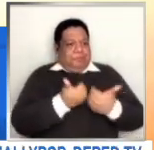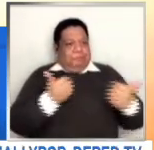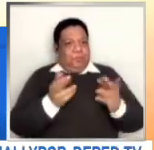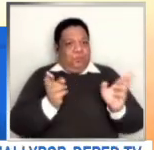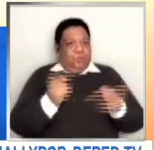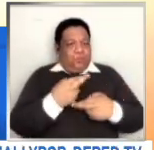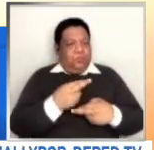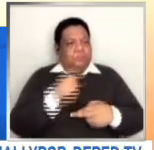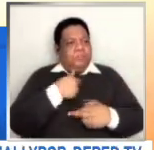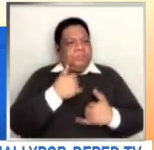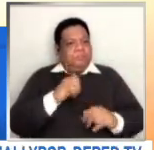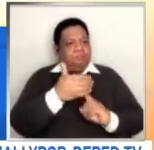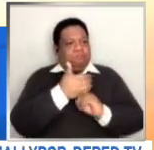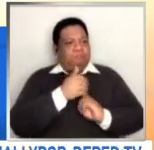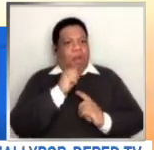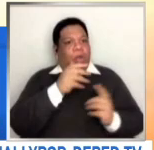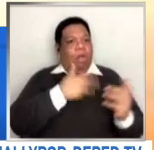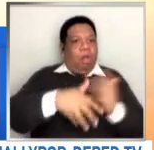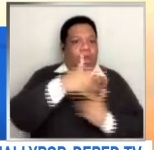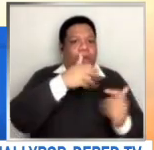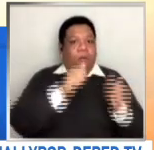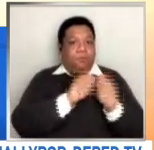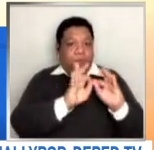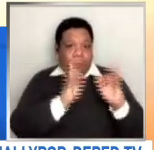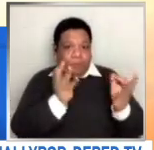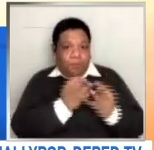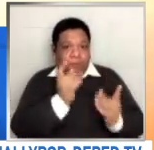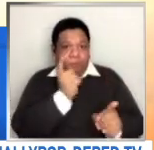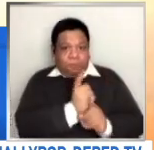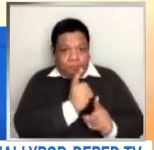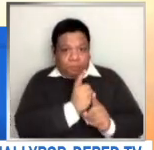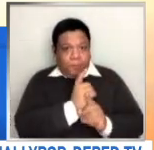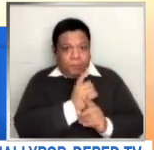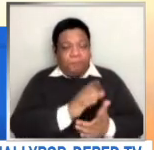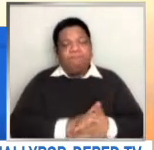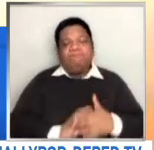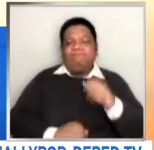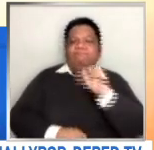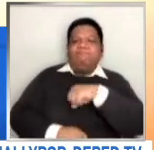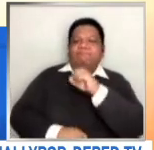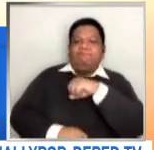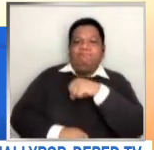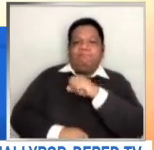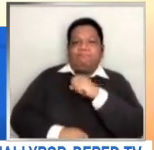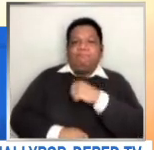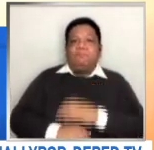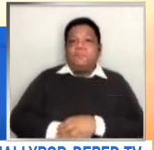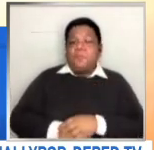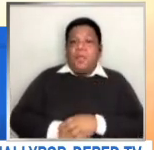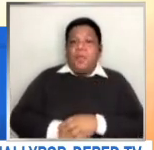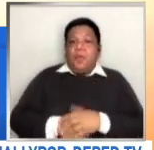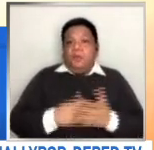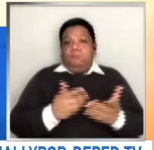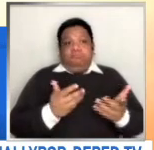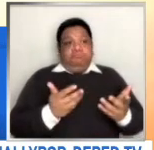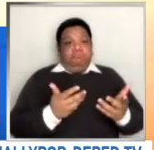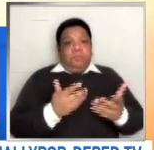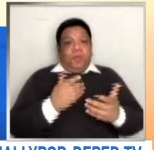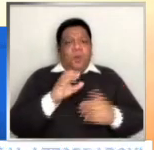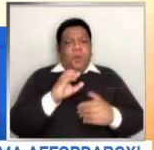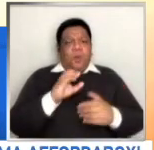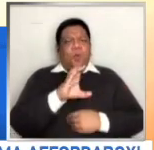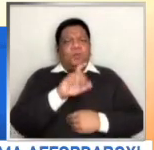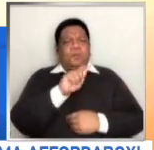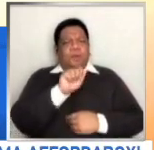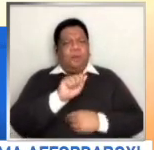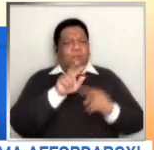huwag ka makikihalubilo sa miyembro na yung pamilya. Opo. Opo, sabi po ng Octa Research Group, posibleng